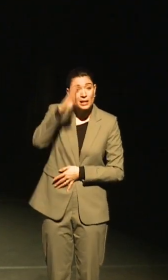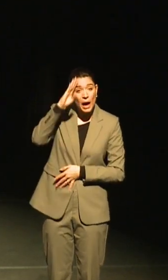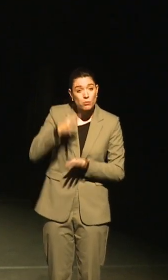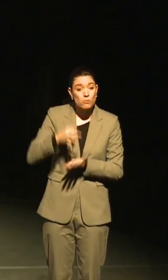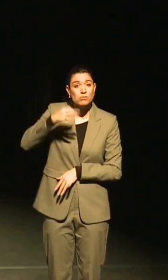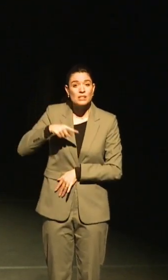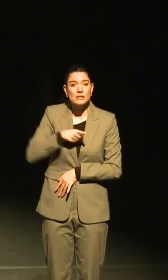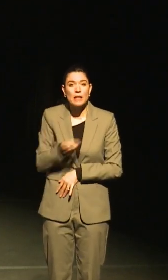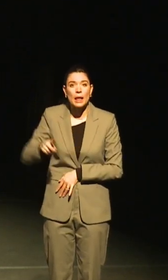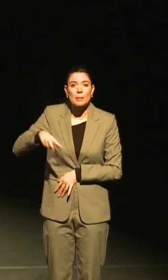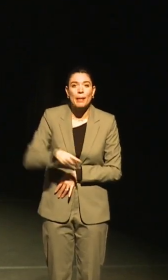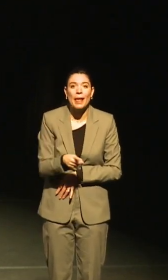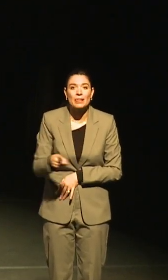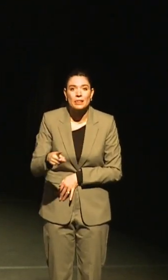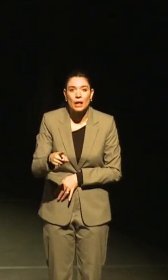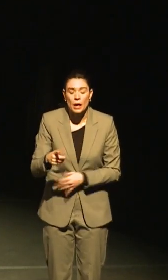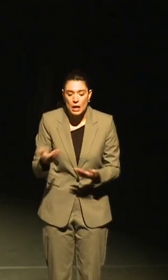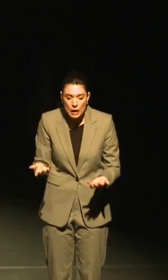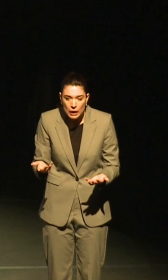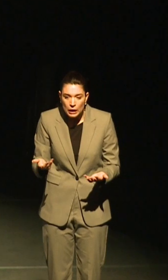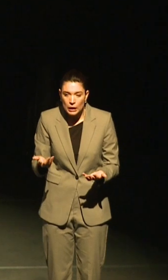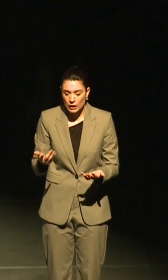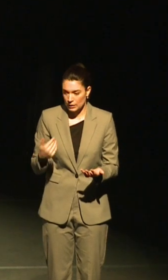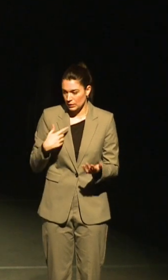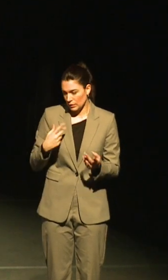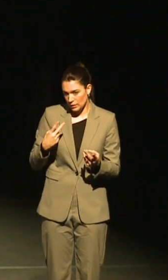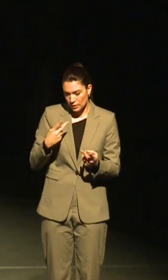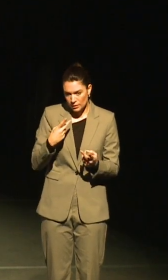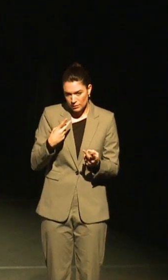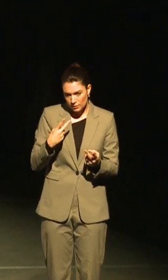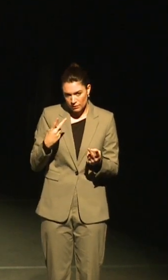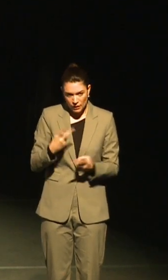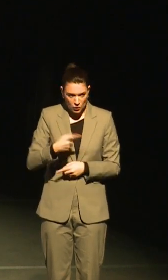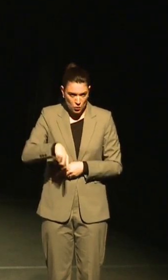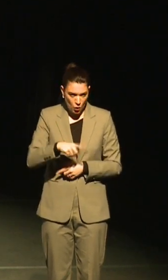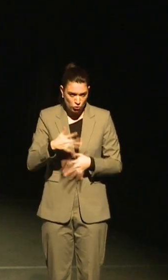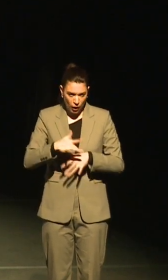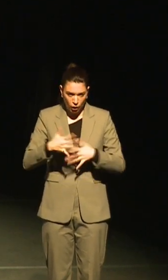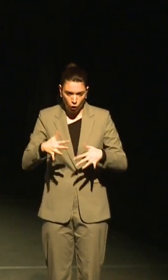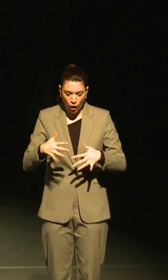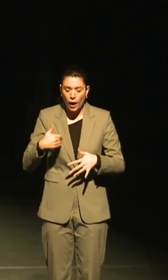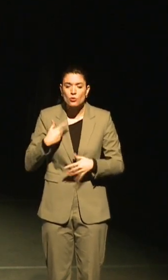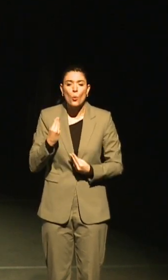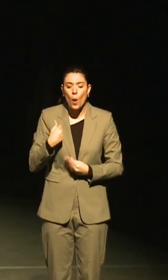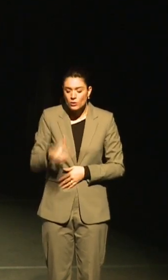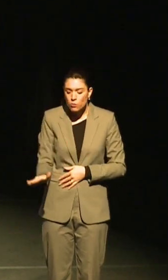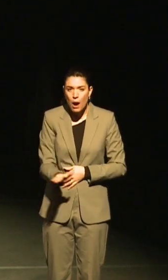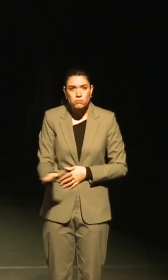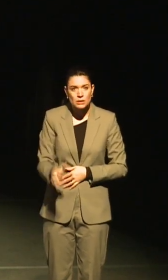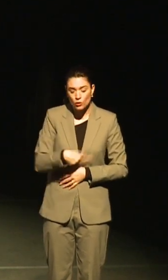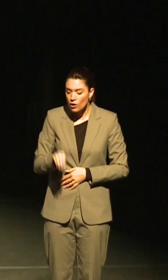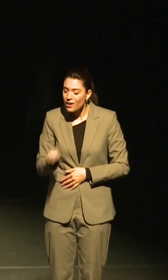tu ci pensi non è che i bambini da PC tu cosa vuoi fare non so palombaro il pompiere il